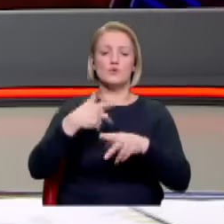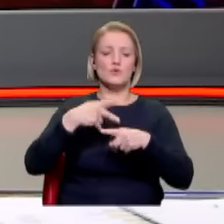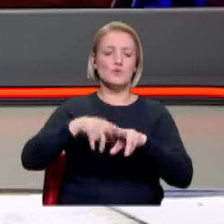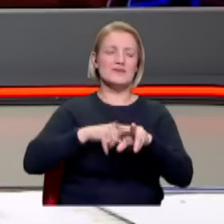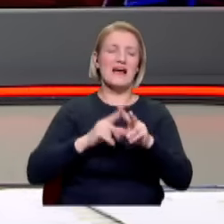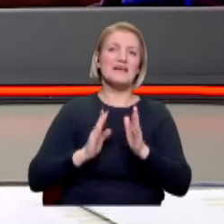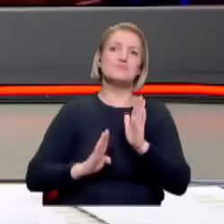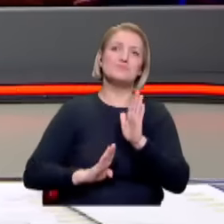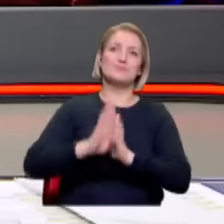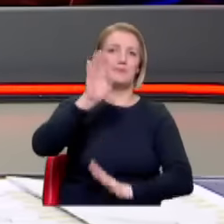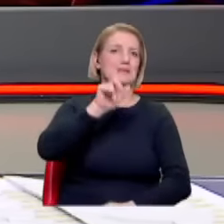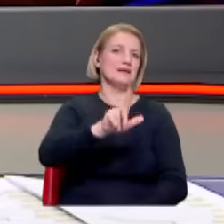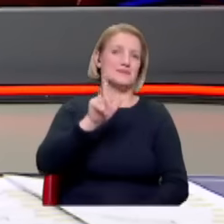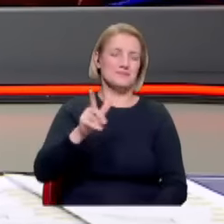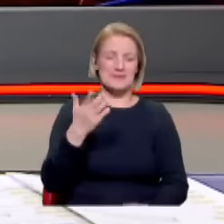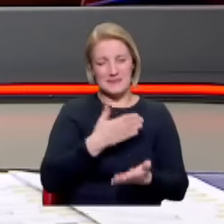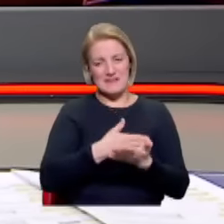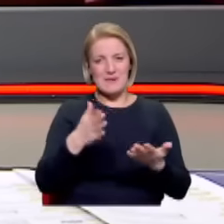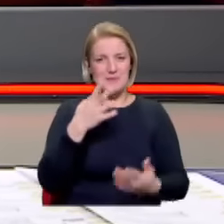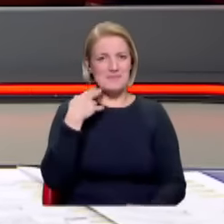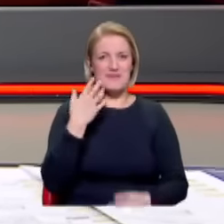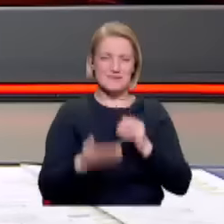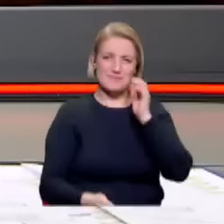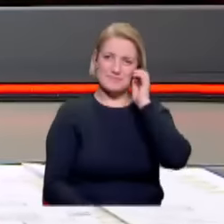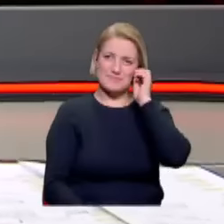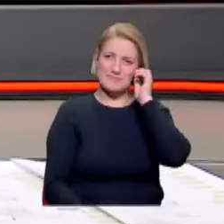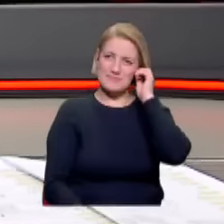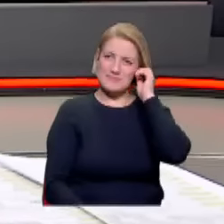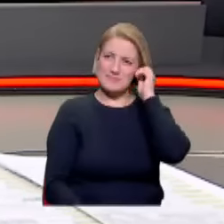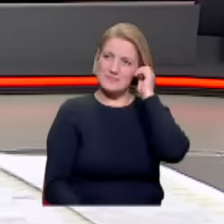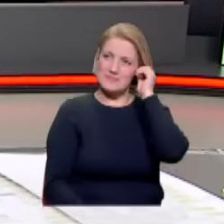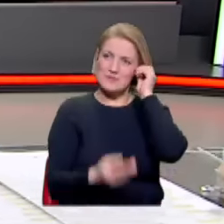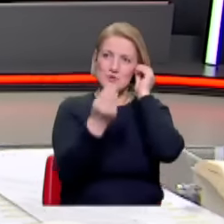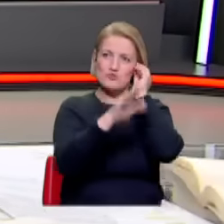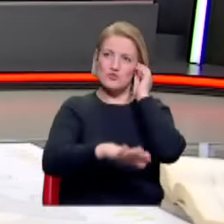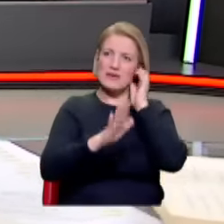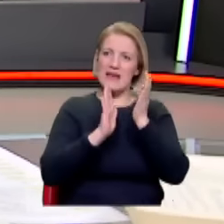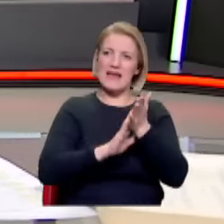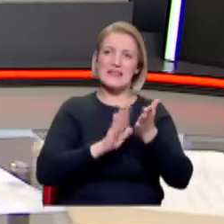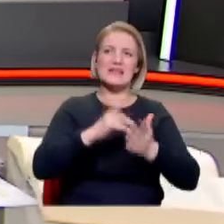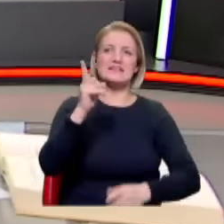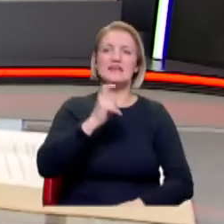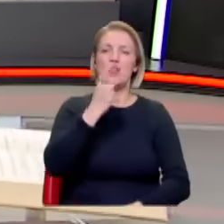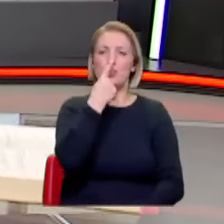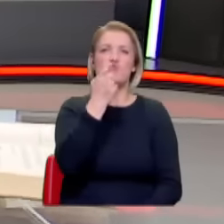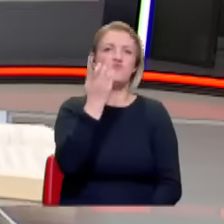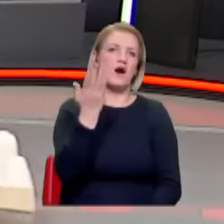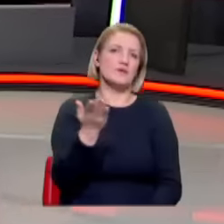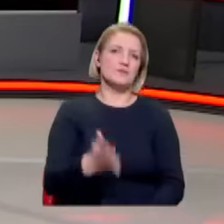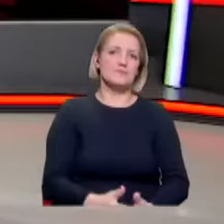lazımdı. Devam ediyoruz efendim. Bakalım çocukların elinde silahın ne işi